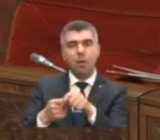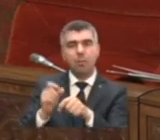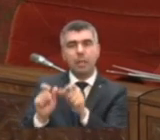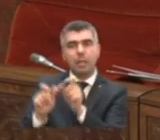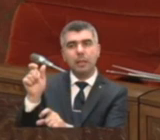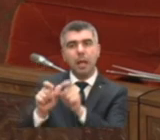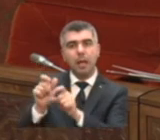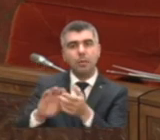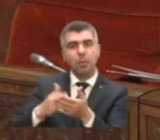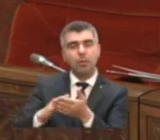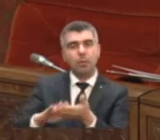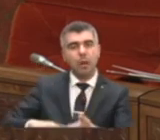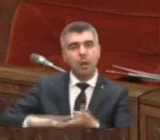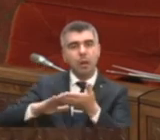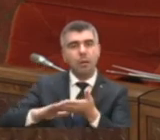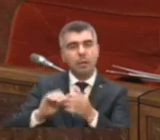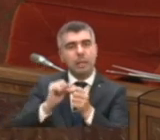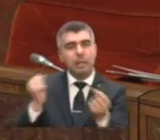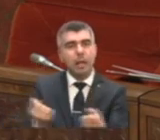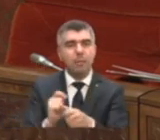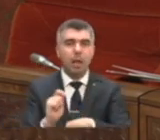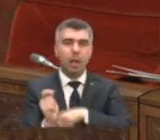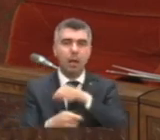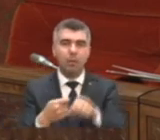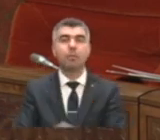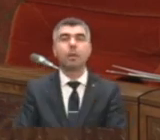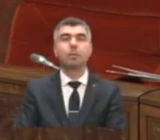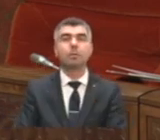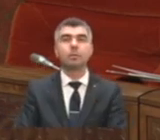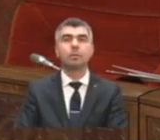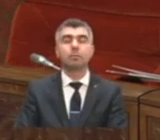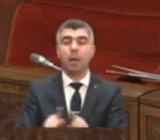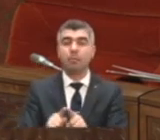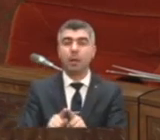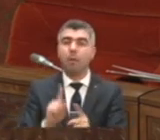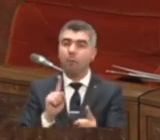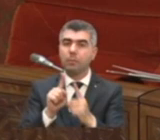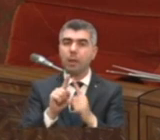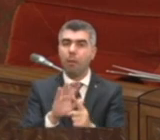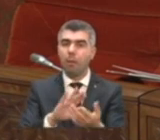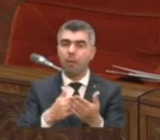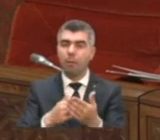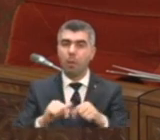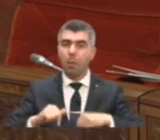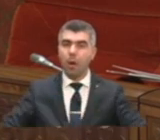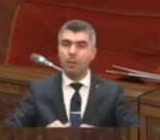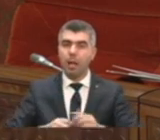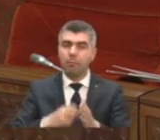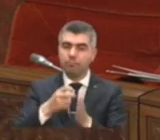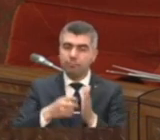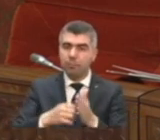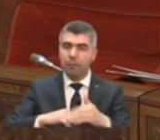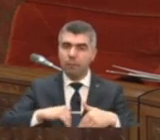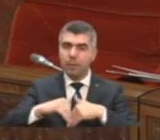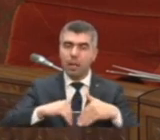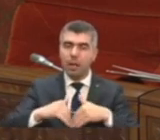وايضا المساهمه في تنميه المناطق القرويه. من اجل تحقيق هذه الاهداف الوزاره ديال النقل اعتمدت نمط النقل